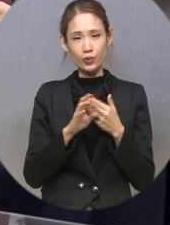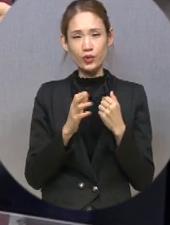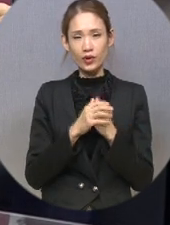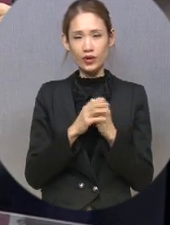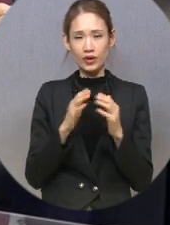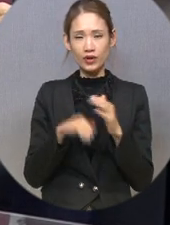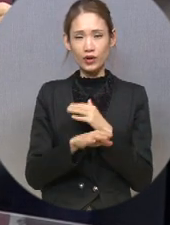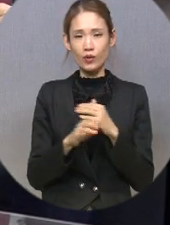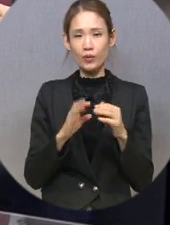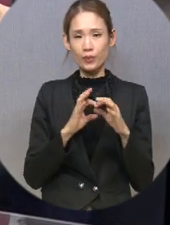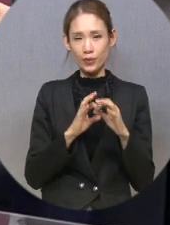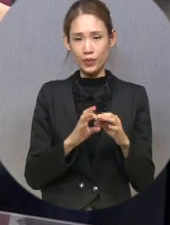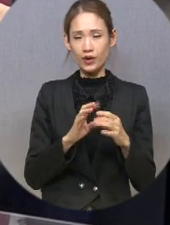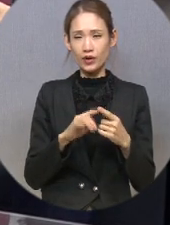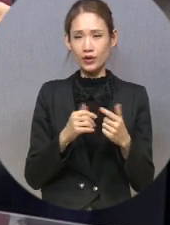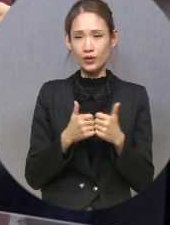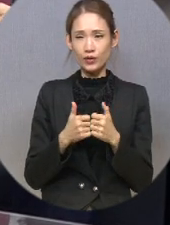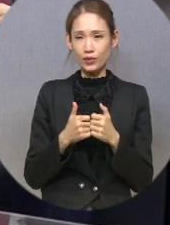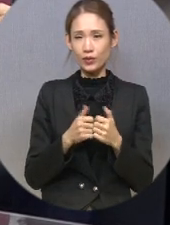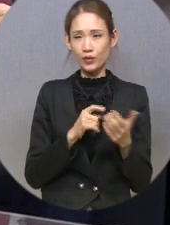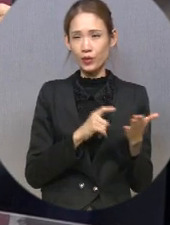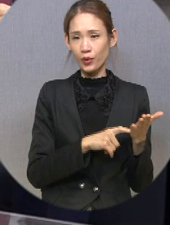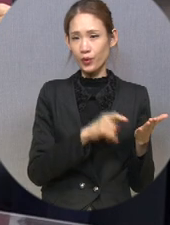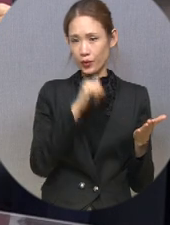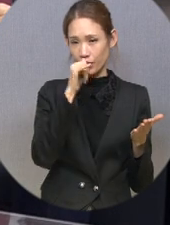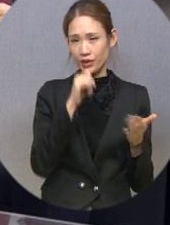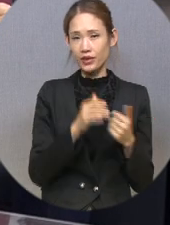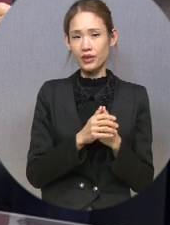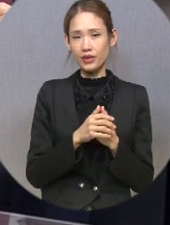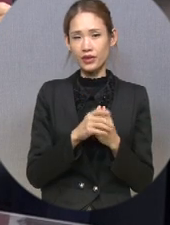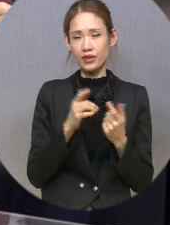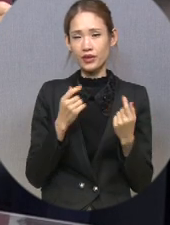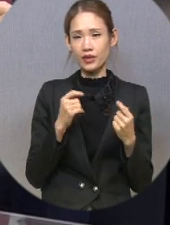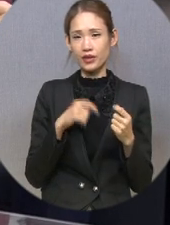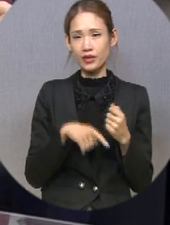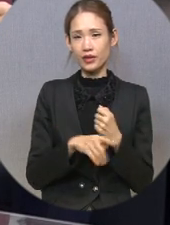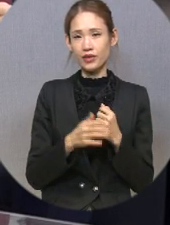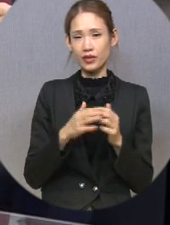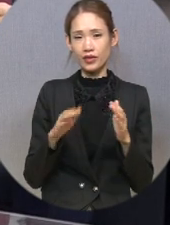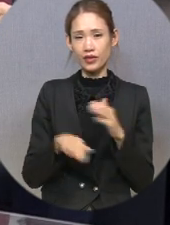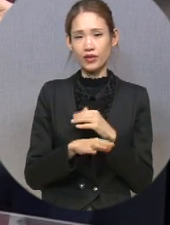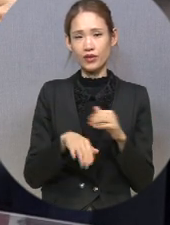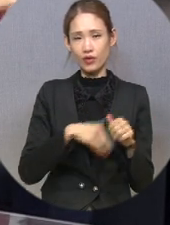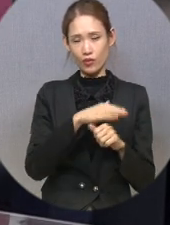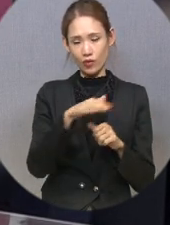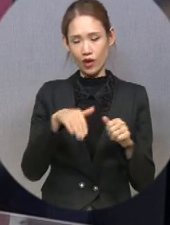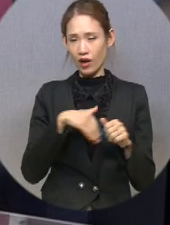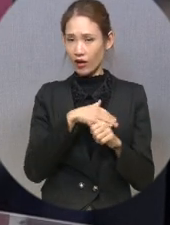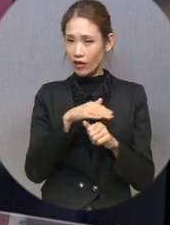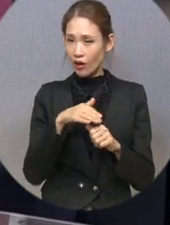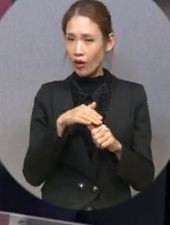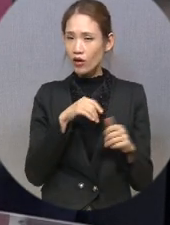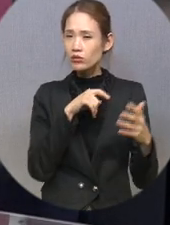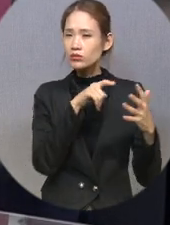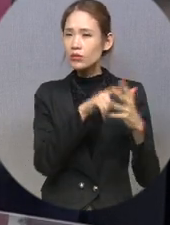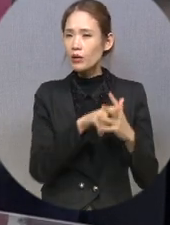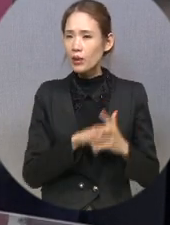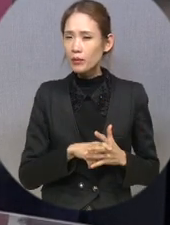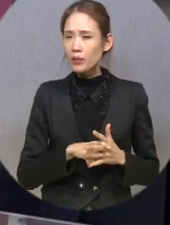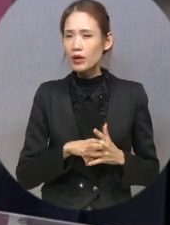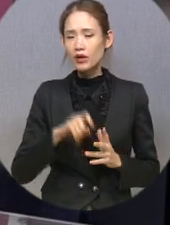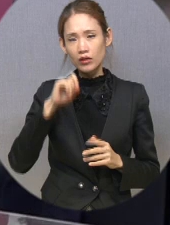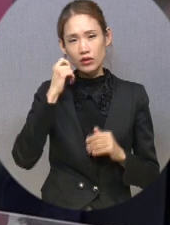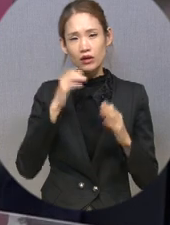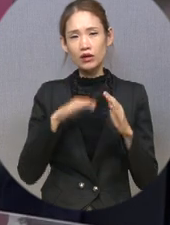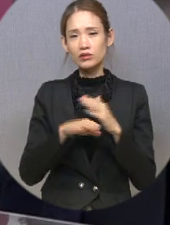대해서 논하셨더라고요. 그런 의미에서 정말 가정 환경을 파악하기가 쉽지 않거든요. 가정